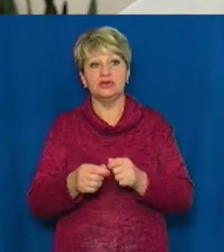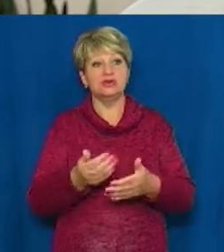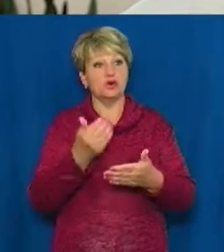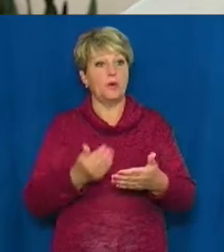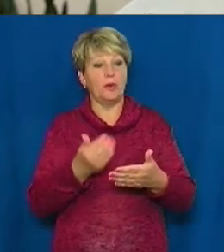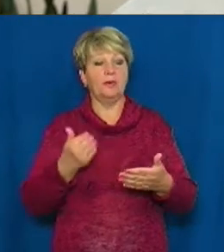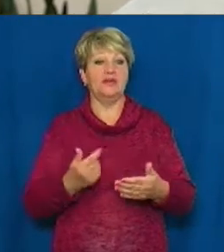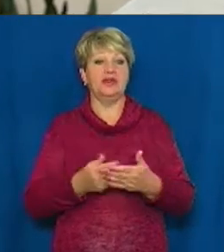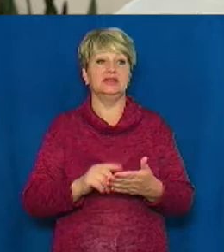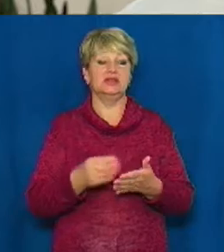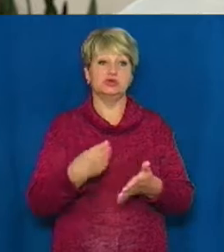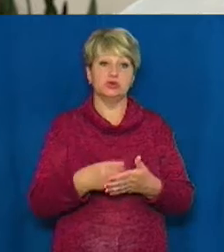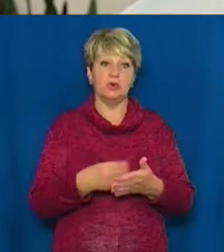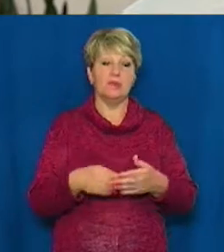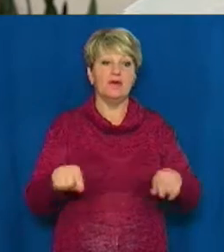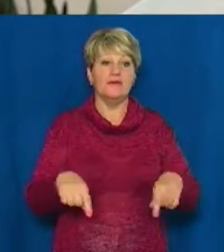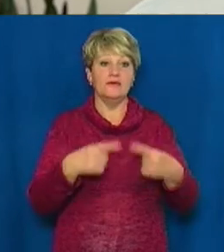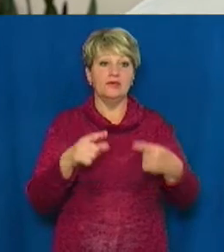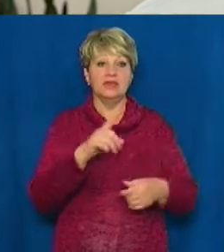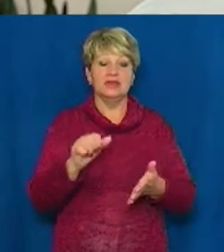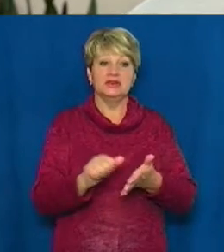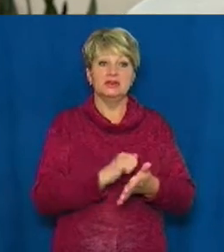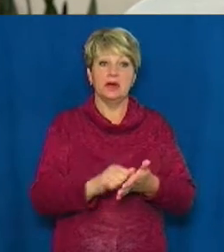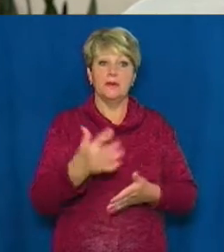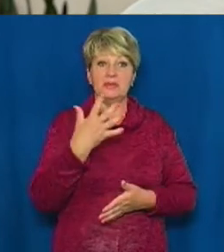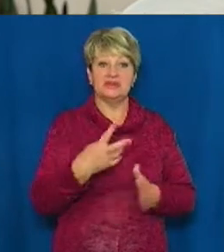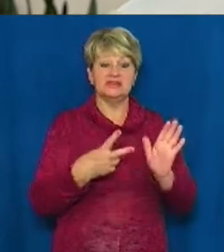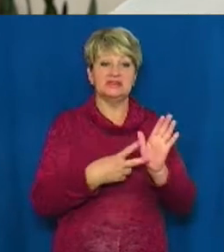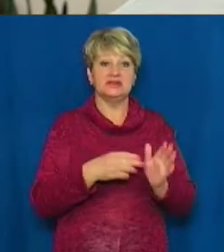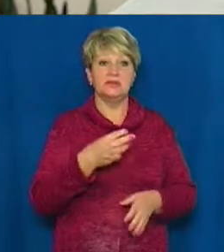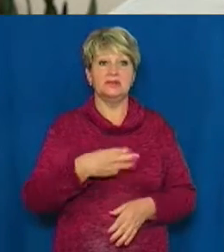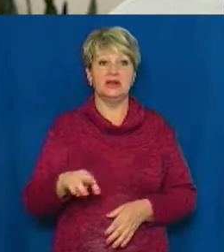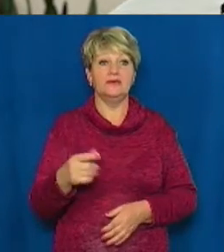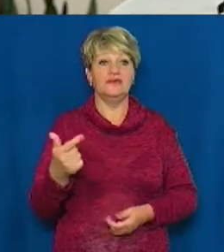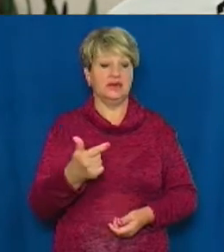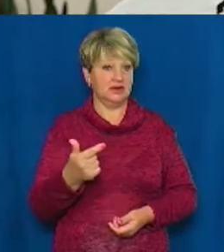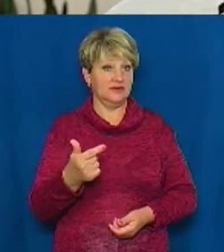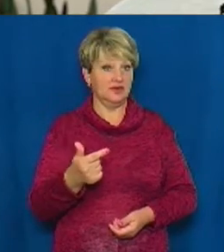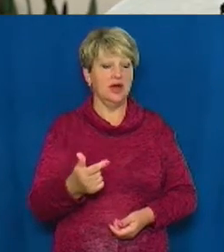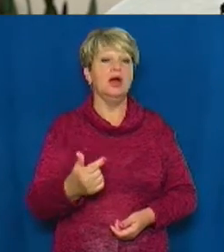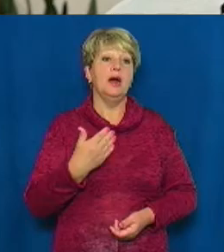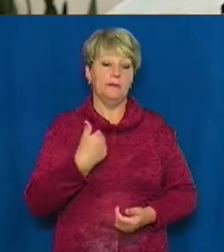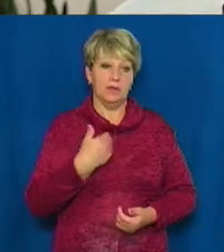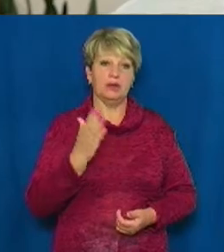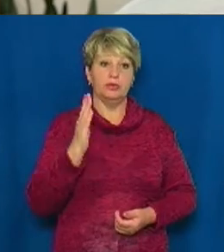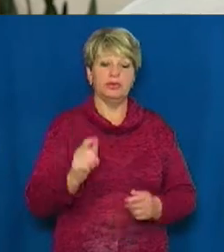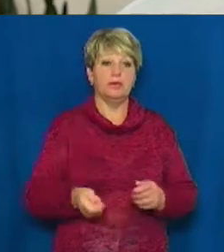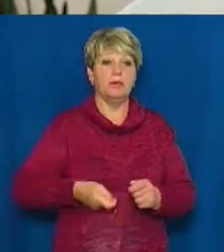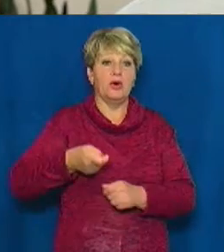сума відновлення за проектною документацією 57 мільйонів гривень. Ми будемо подавати цей